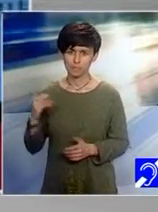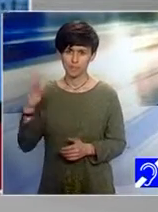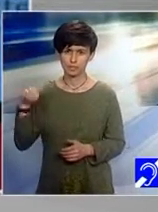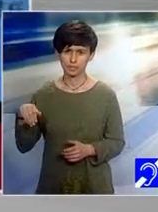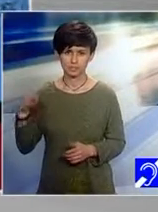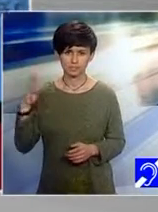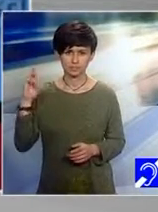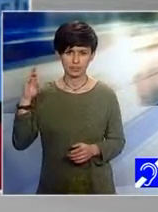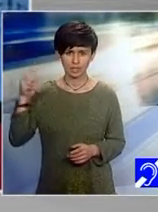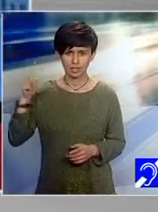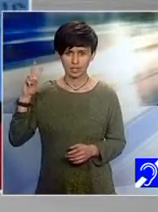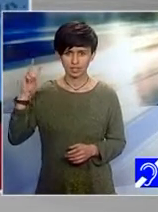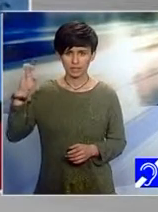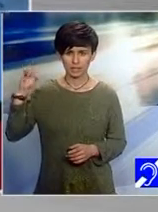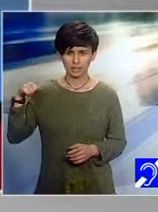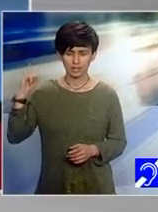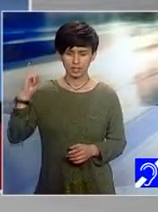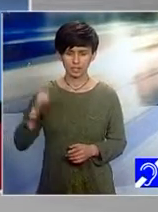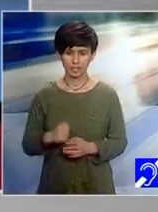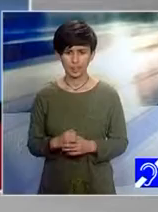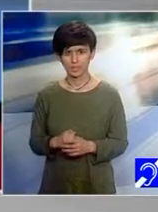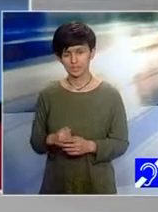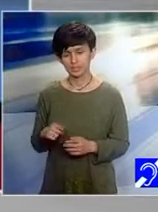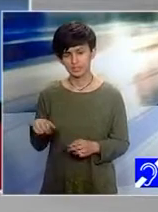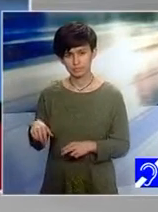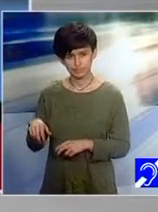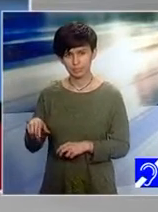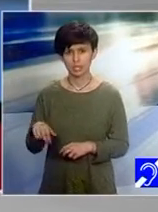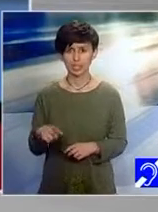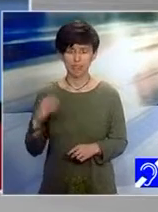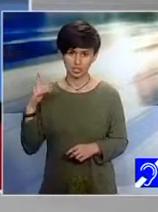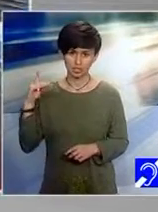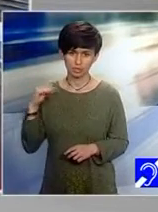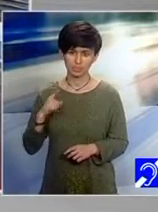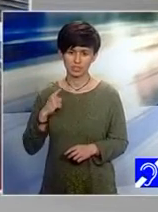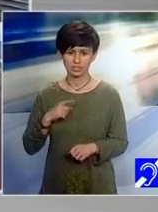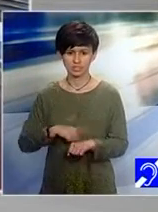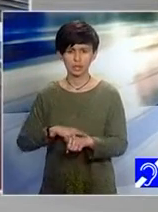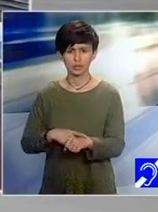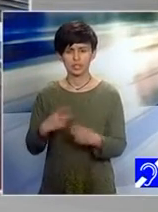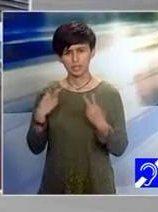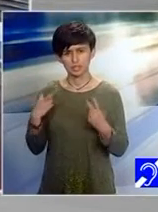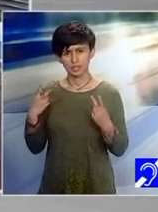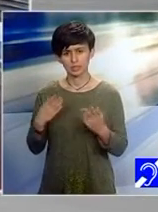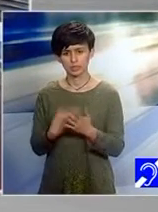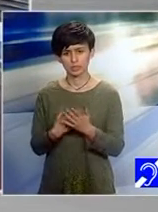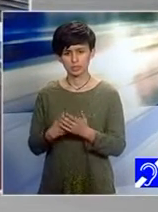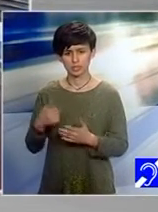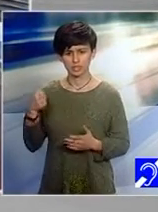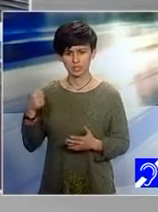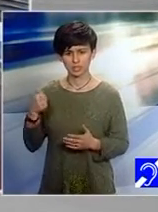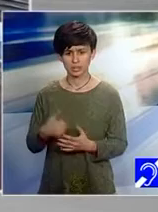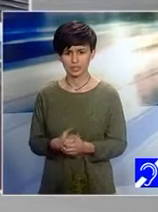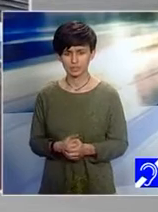de Dumbrăveni. Dumbrăveni, pelerinajul de la Dumbrăveni este un moment important pentru armeni. De